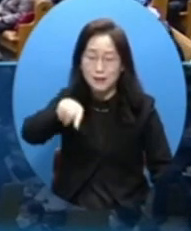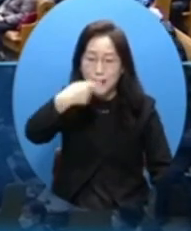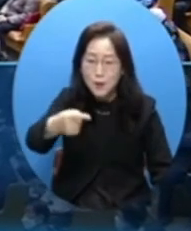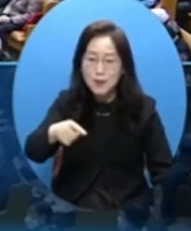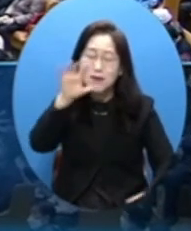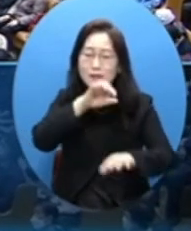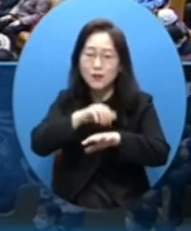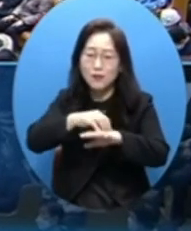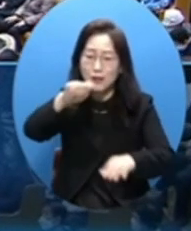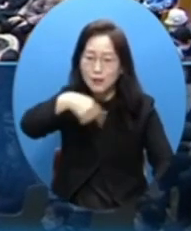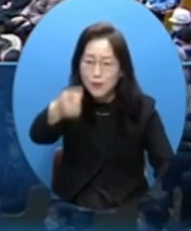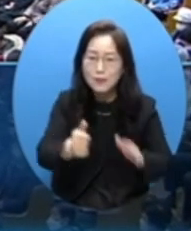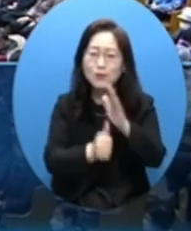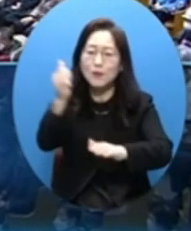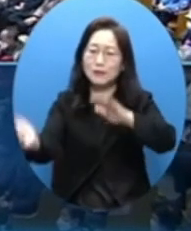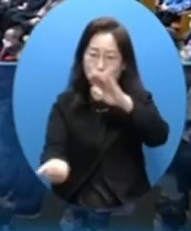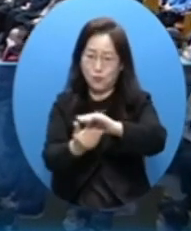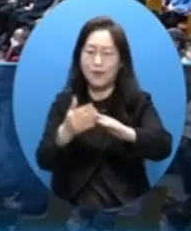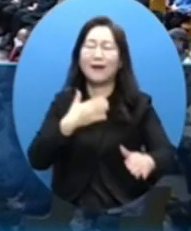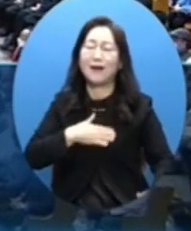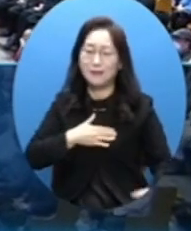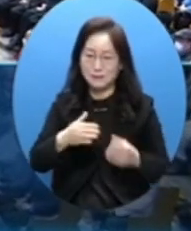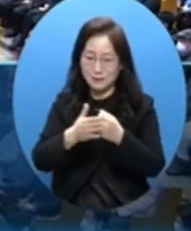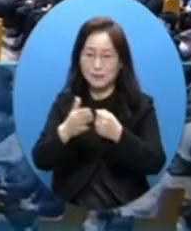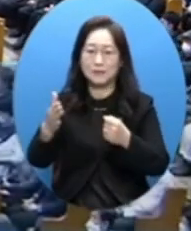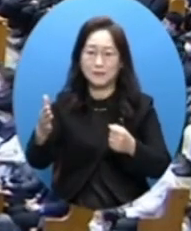소망을 이룬 줄 알미로다